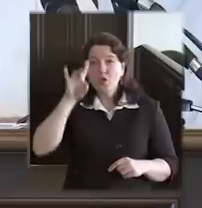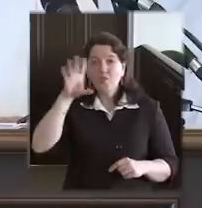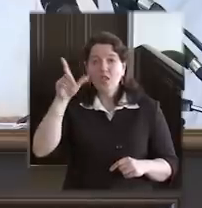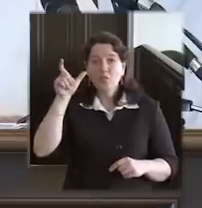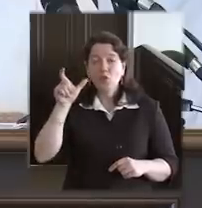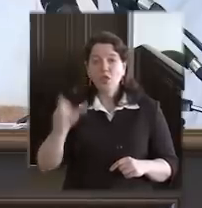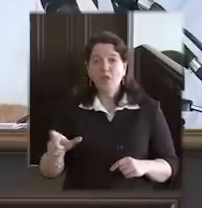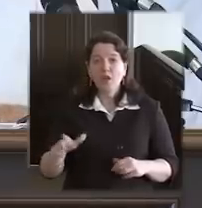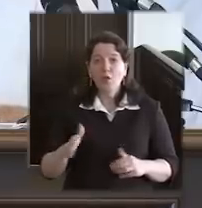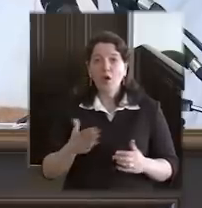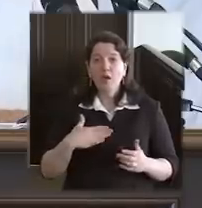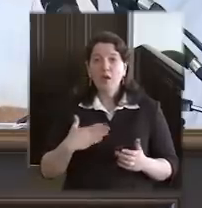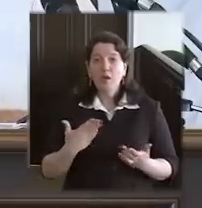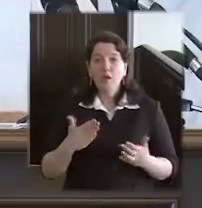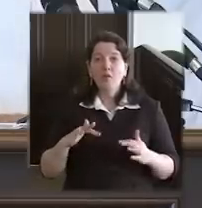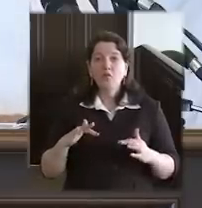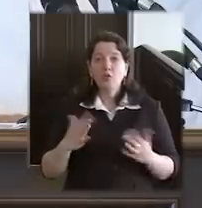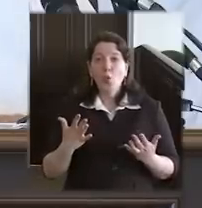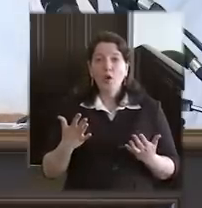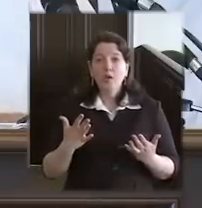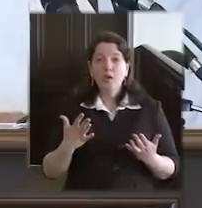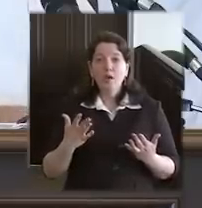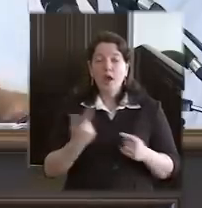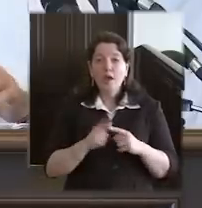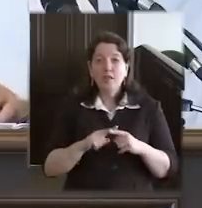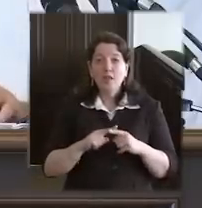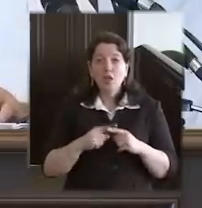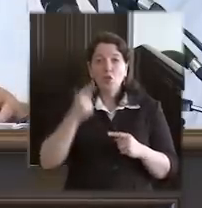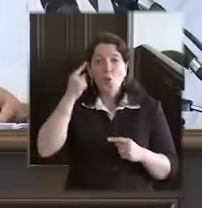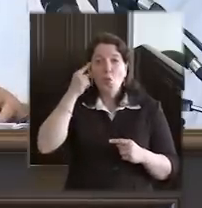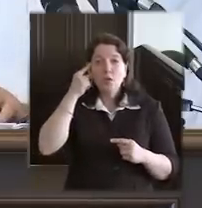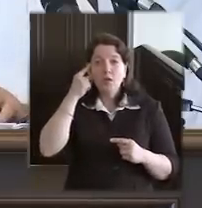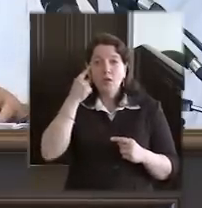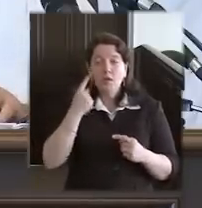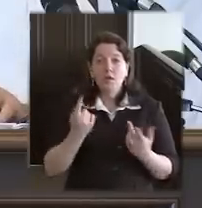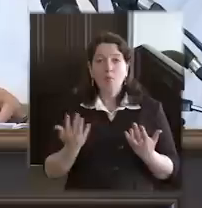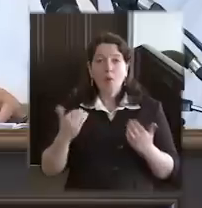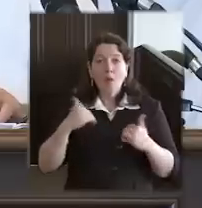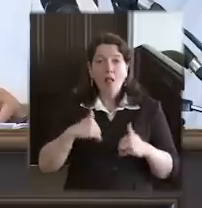поэту, забрались бы вдруг, или политику, вдруг бы забрались в мою душу,